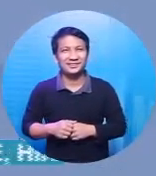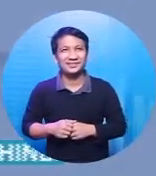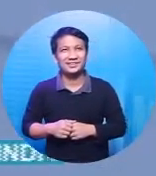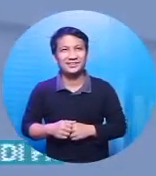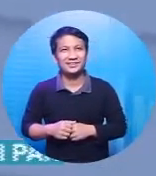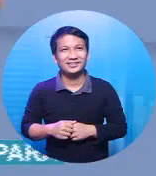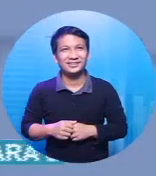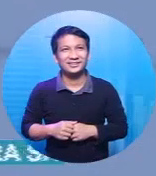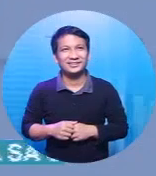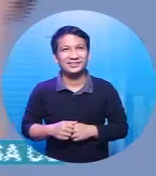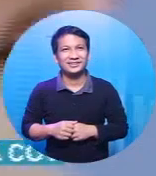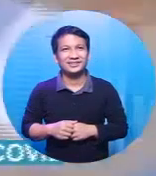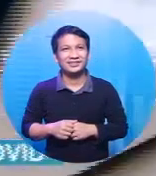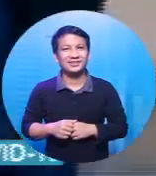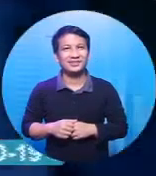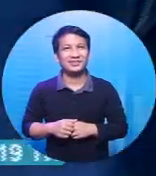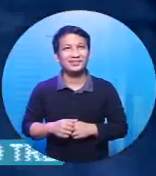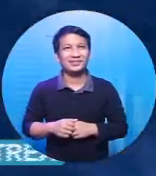Okay.